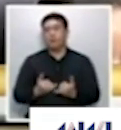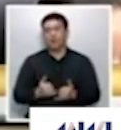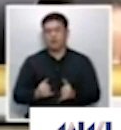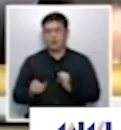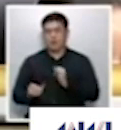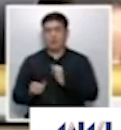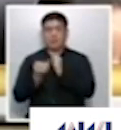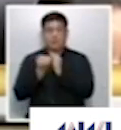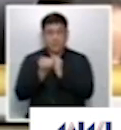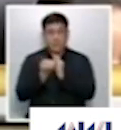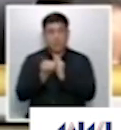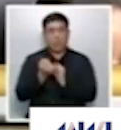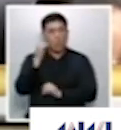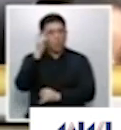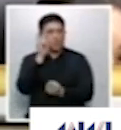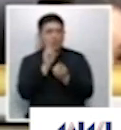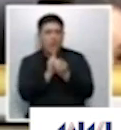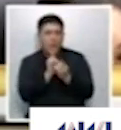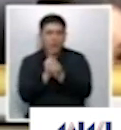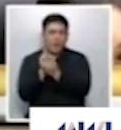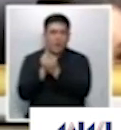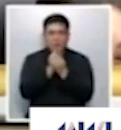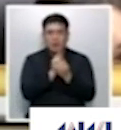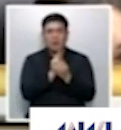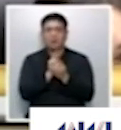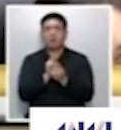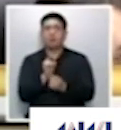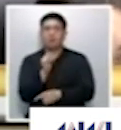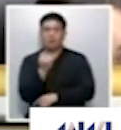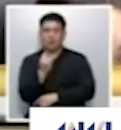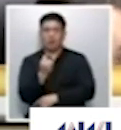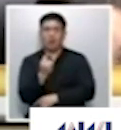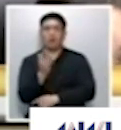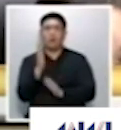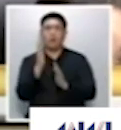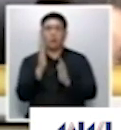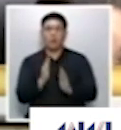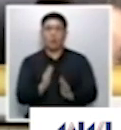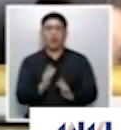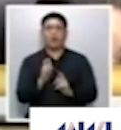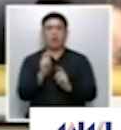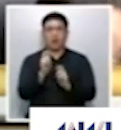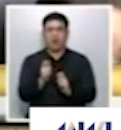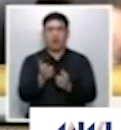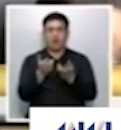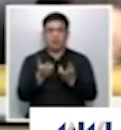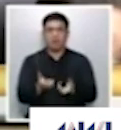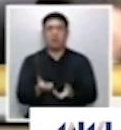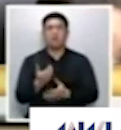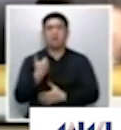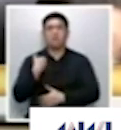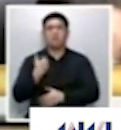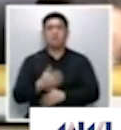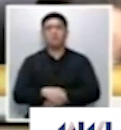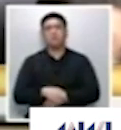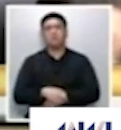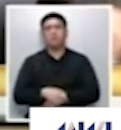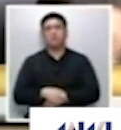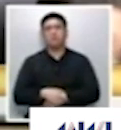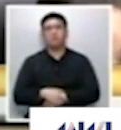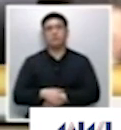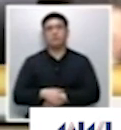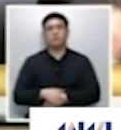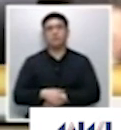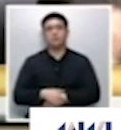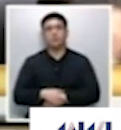ดคนที่รู้จักดีบางครั้งก็อาจจะไม่ปลอดภัย เพราะฉะนั้นสิ่งเหล่านี้จึง